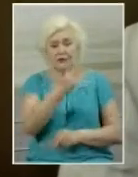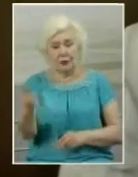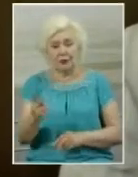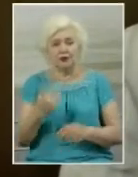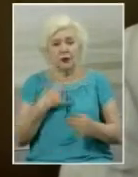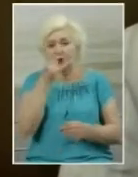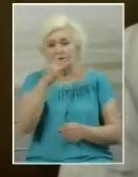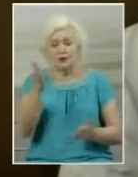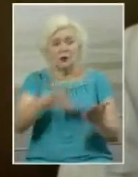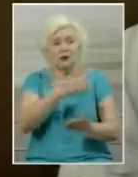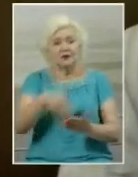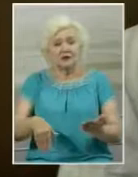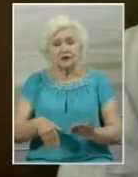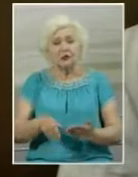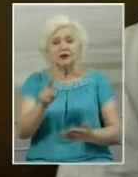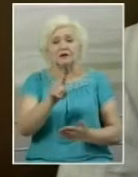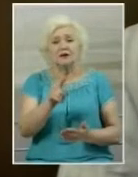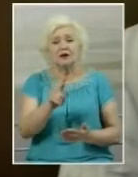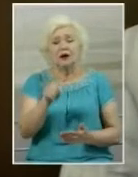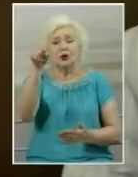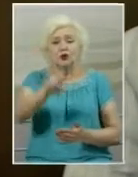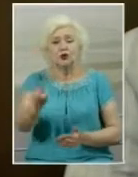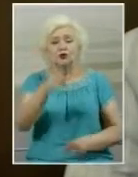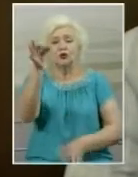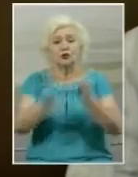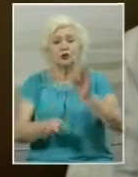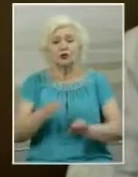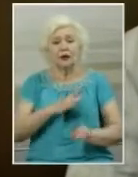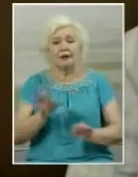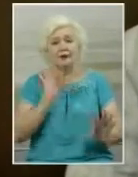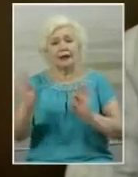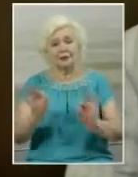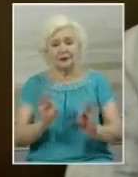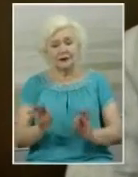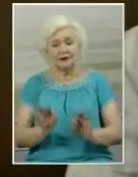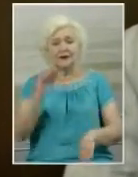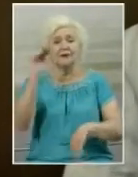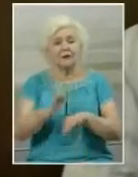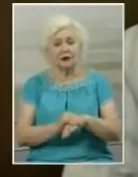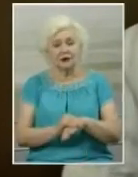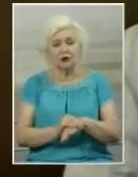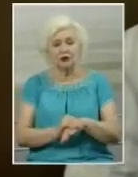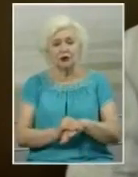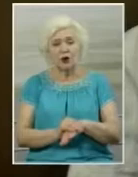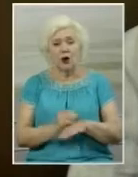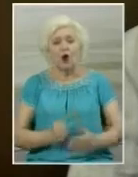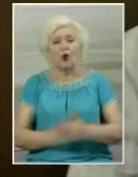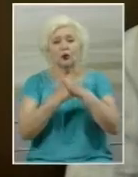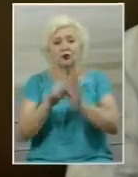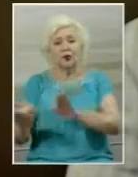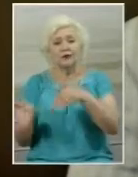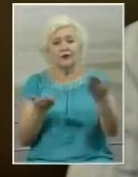ми не можемо виключити того, що суддя буде неопереджена та фактично обґрунтовано